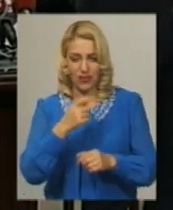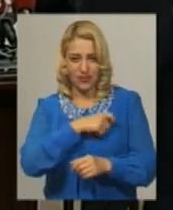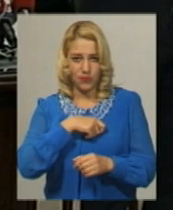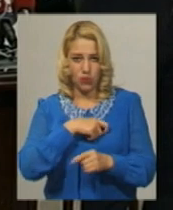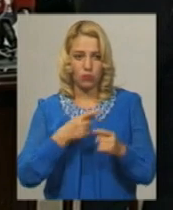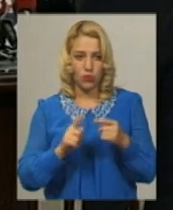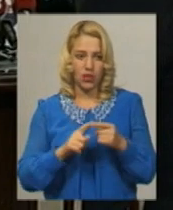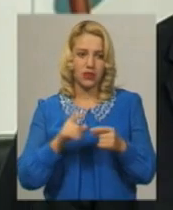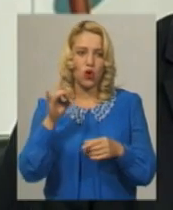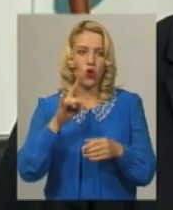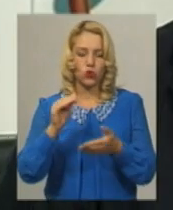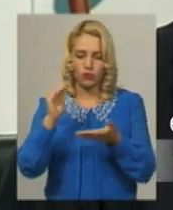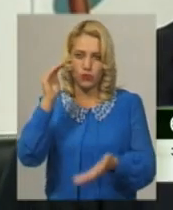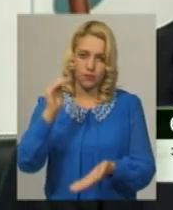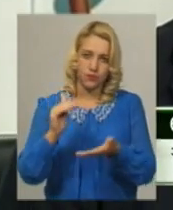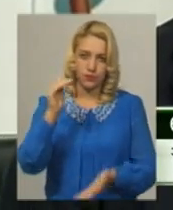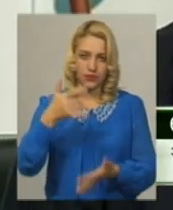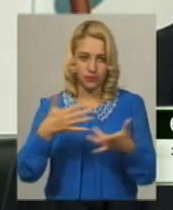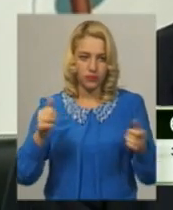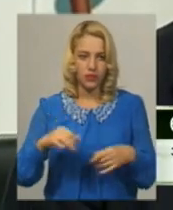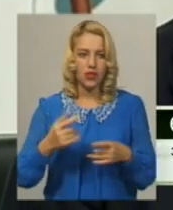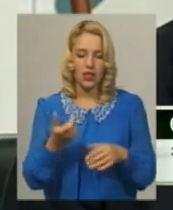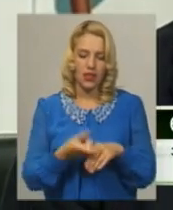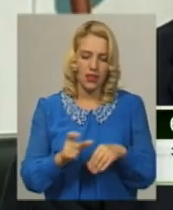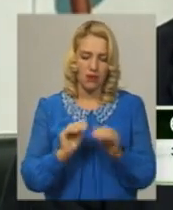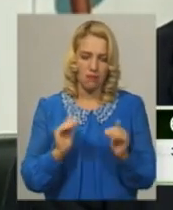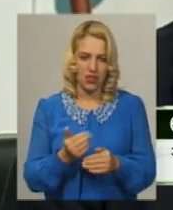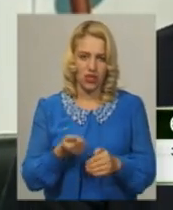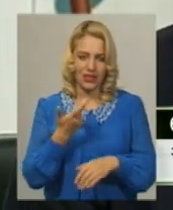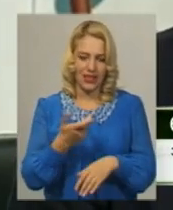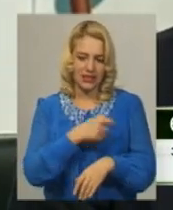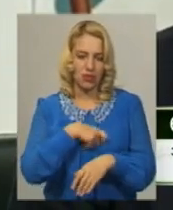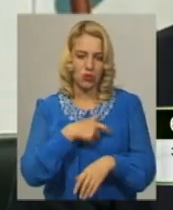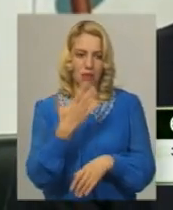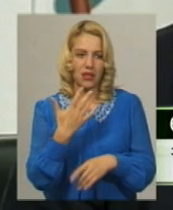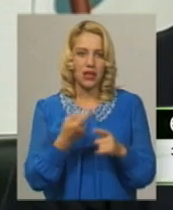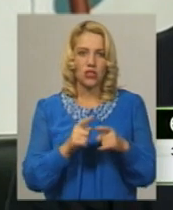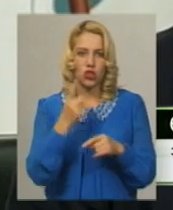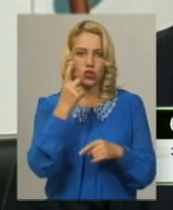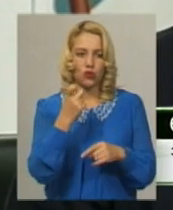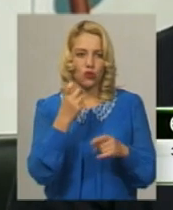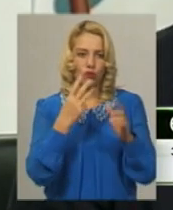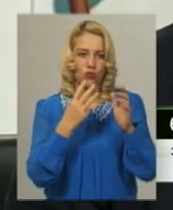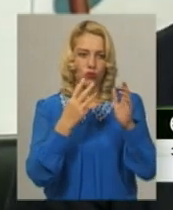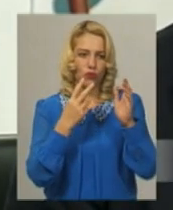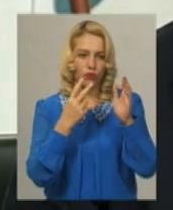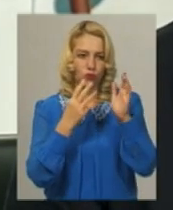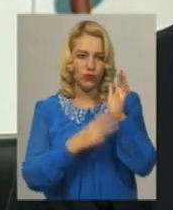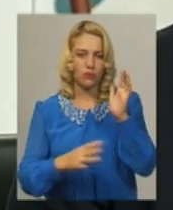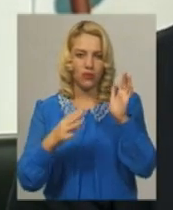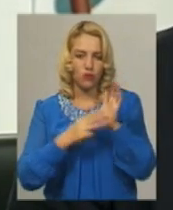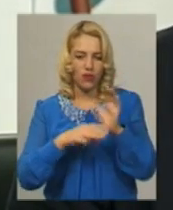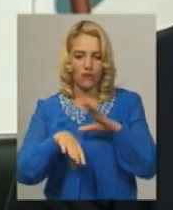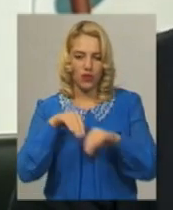від кількості кандидатів. На сьогодні найменша кількість кандидатів – 5, це 188 виборчий округ Хмельницький.